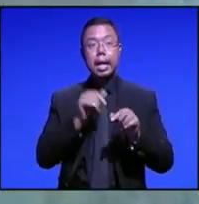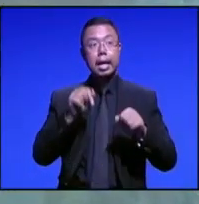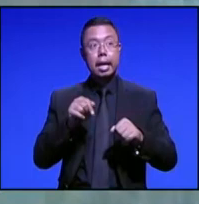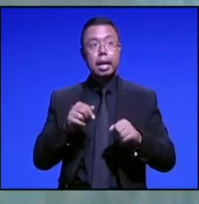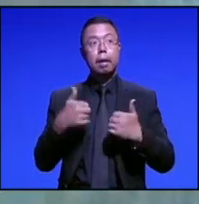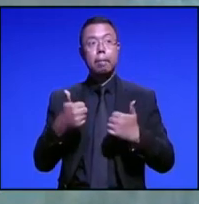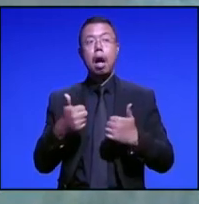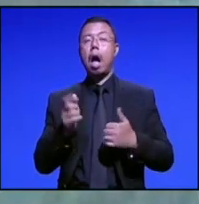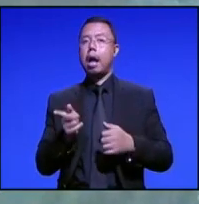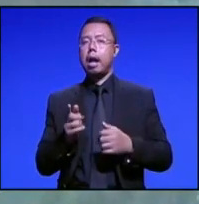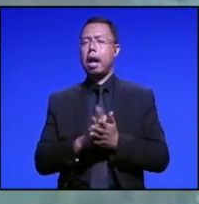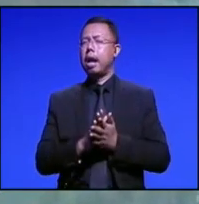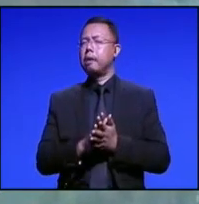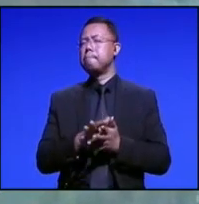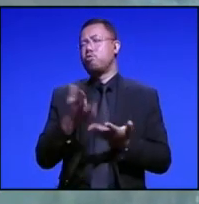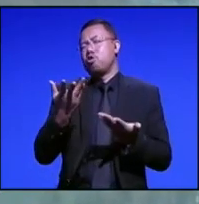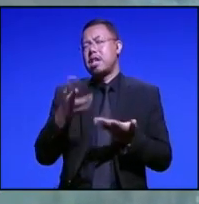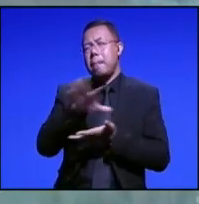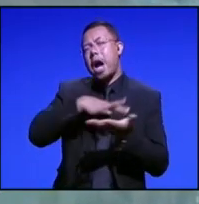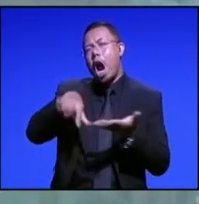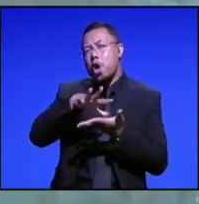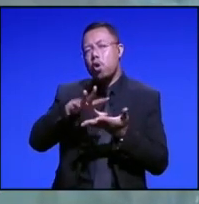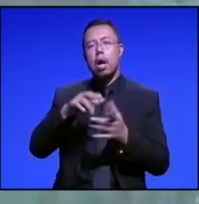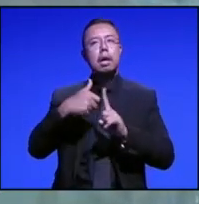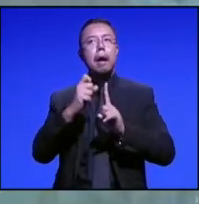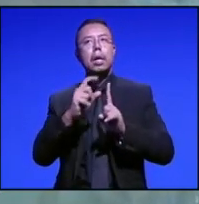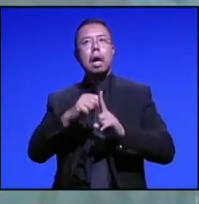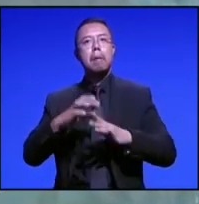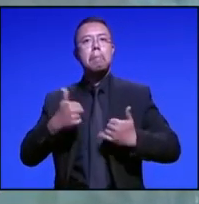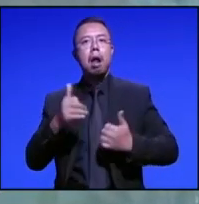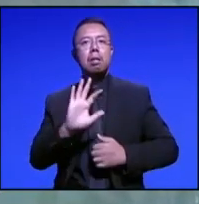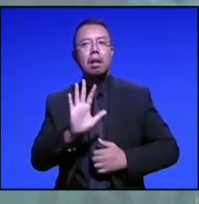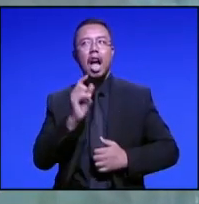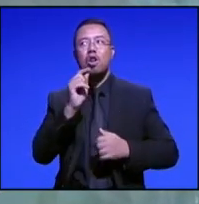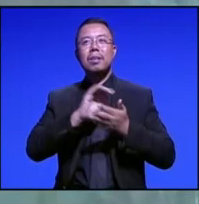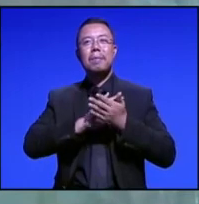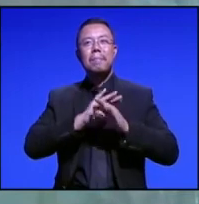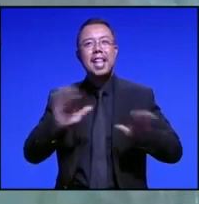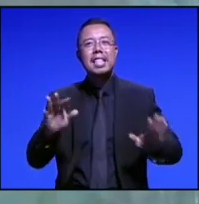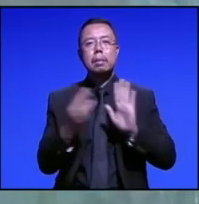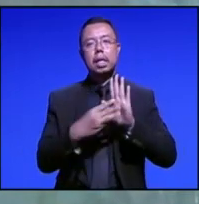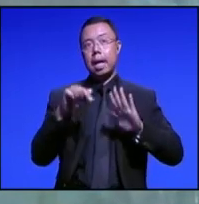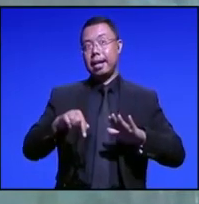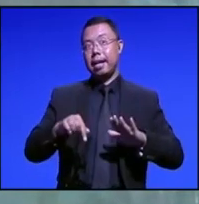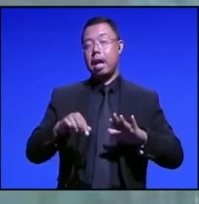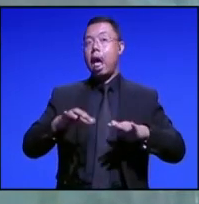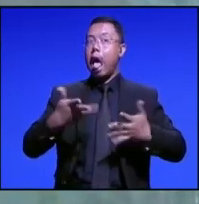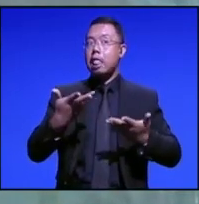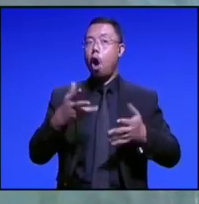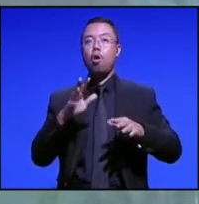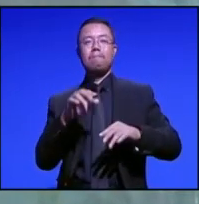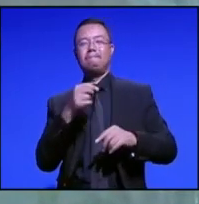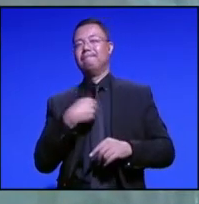membawa konsekuensi. Seberapa berani KPK mengungkap kasus ini hingga tuntas? Jangan sampai nuansa tebang pilih